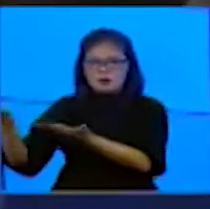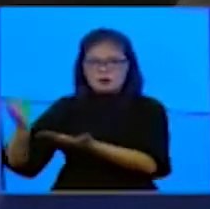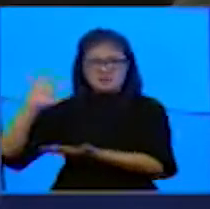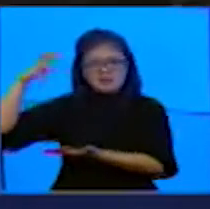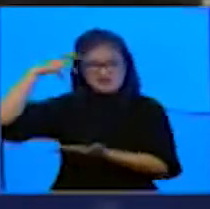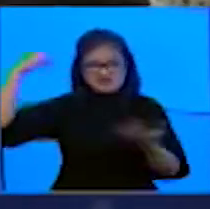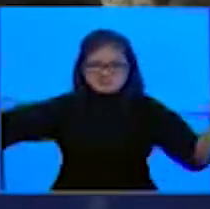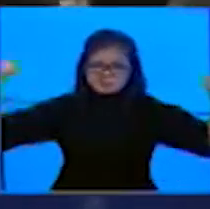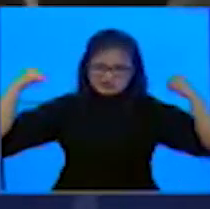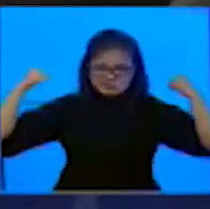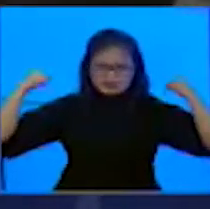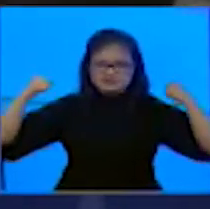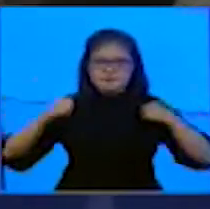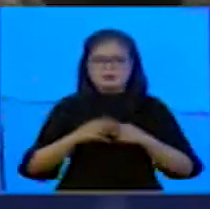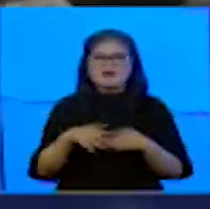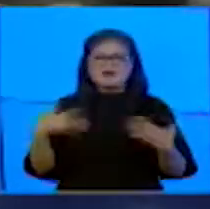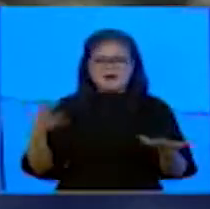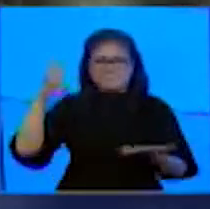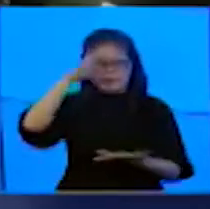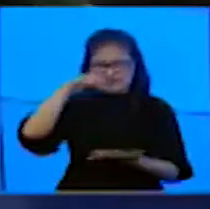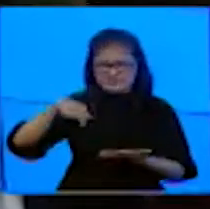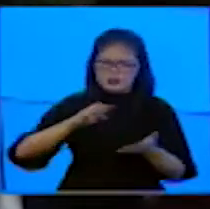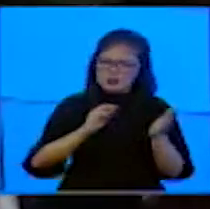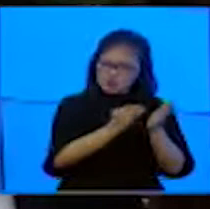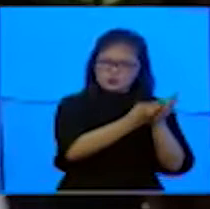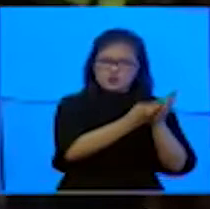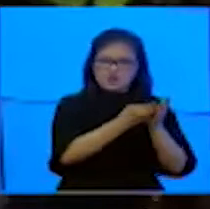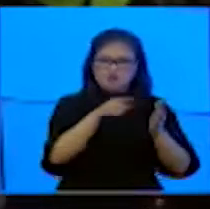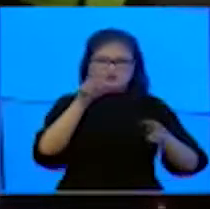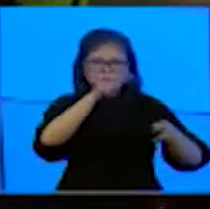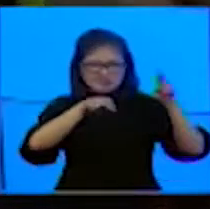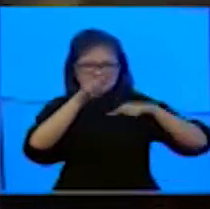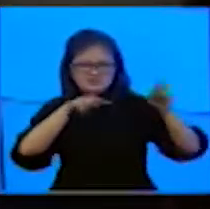malam ini ikut dalam operasi protokol kesehatan.